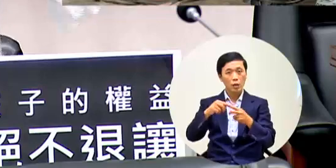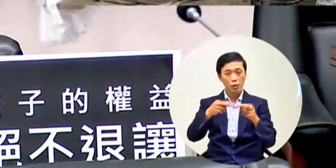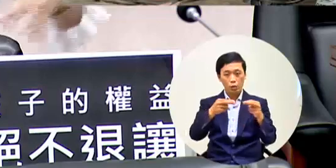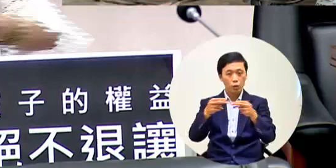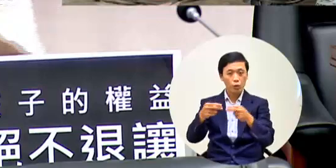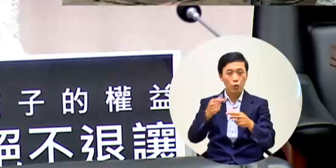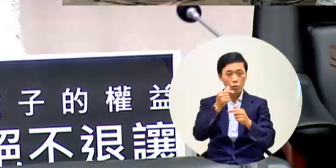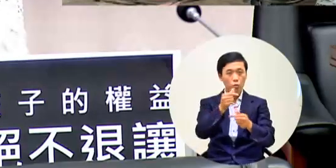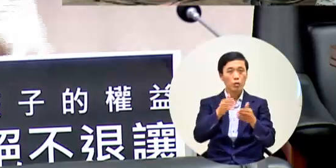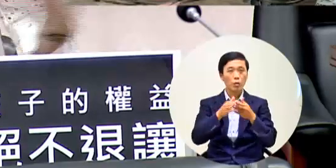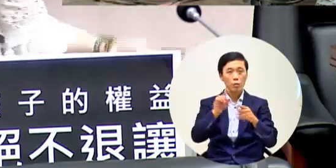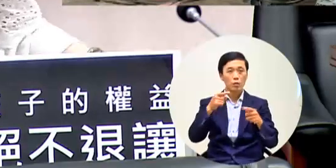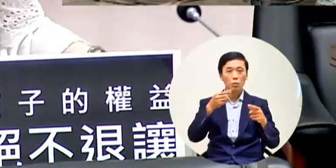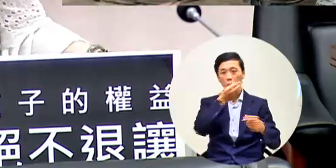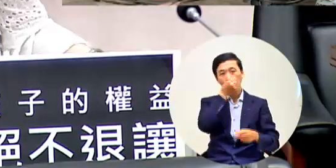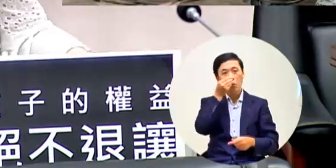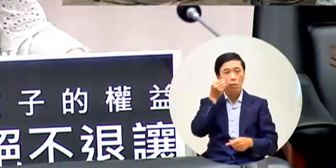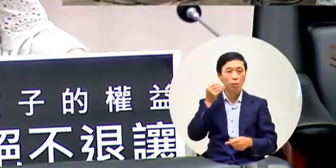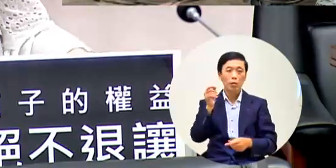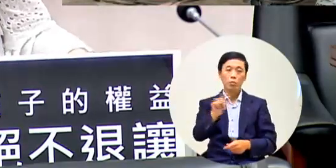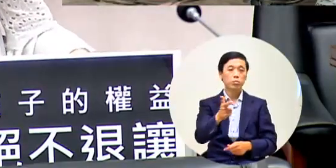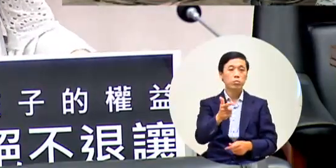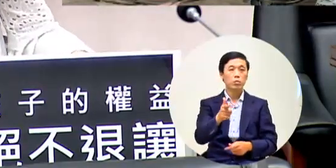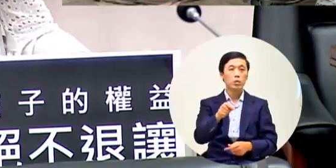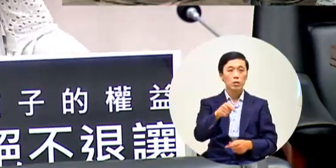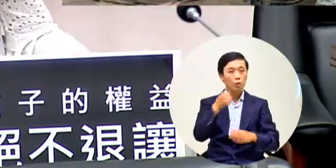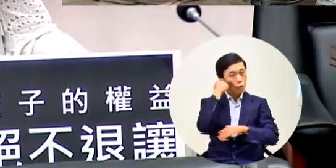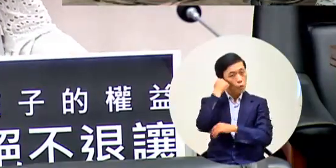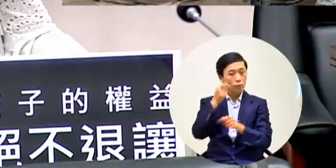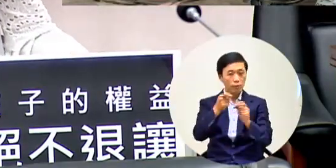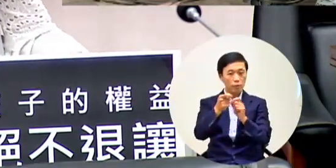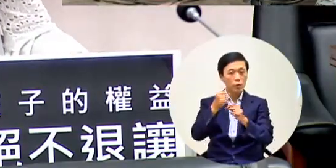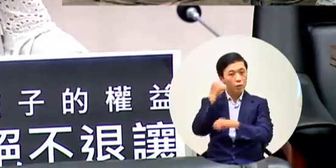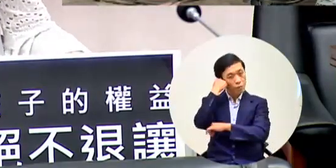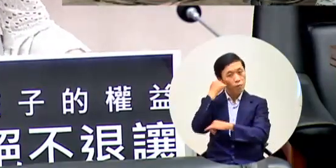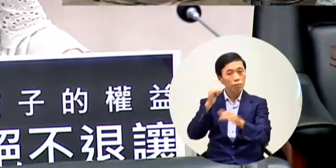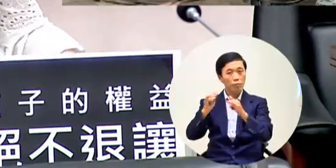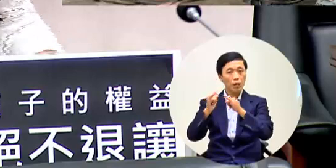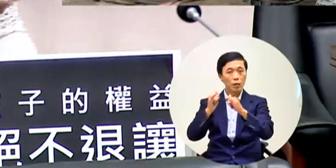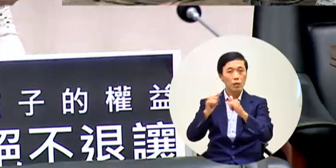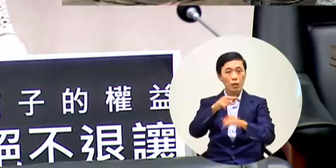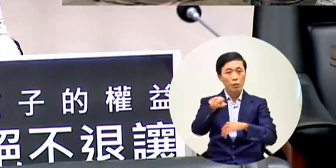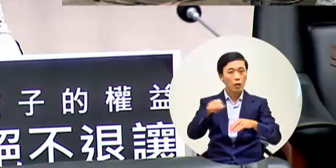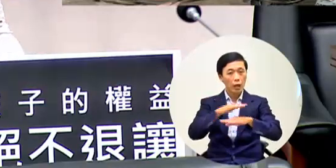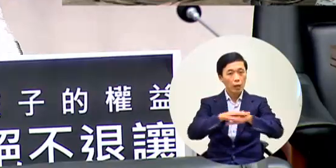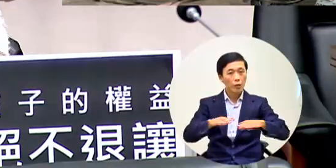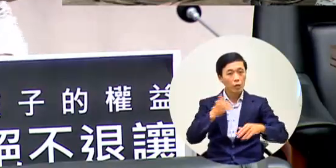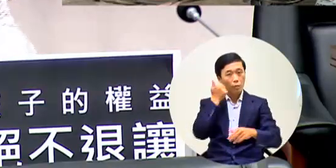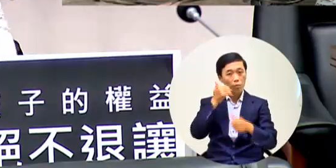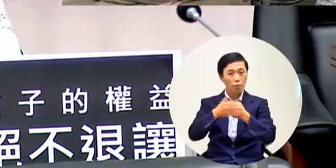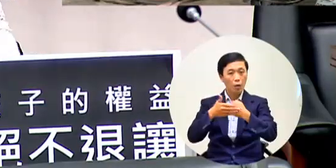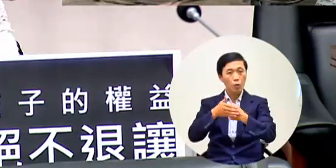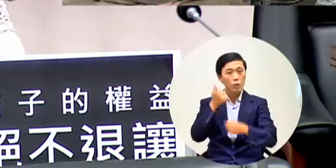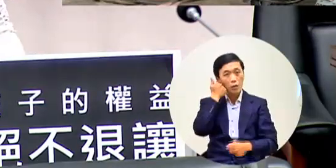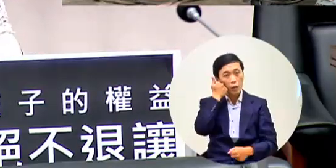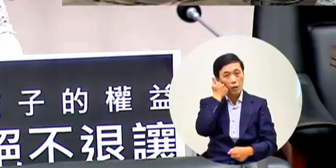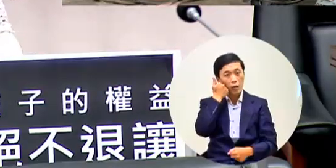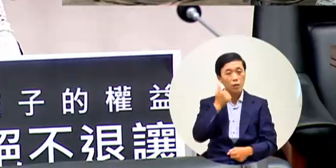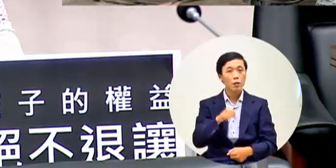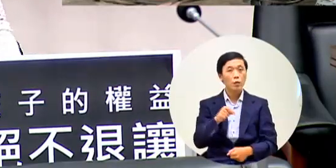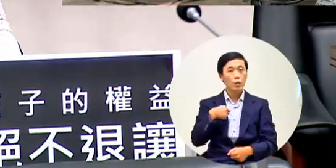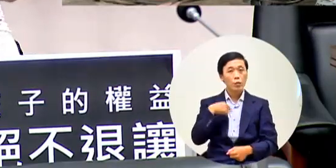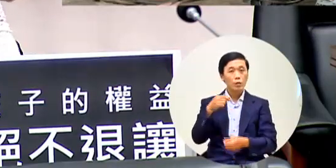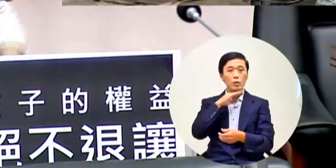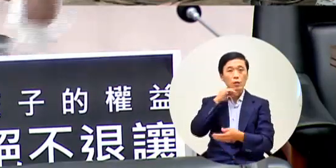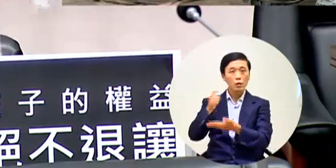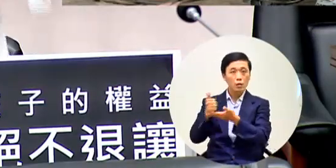用青菜把棒给它挂挂啊，这个住在这边的居民的身家安全谁来保护它？好，这个我也等一下请我们的